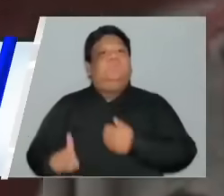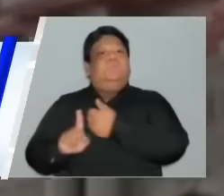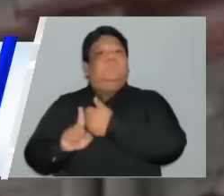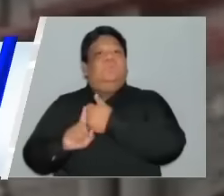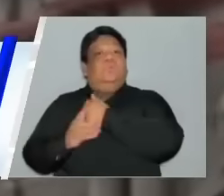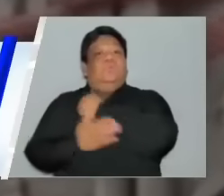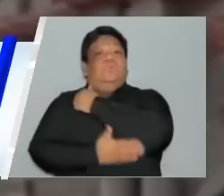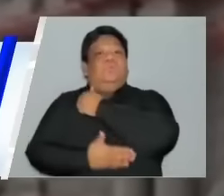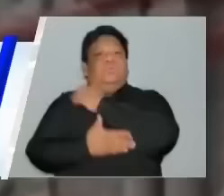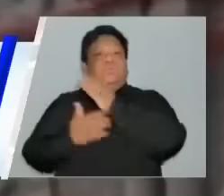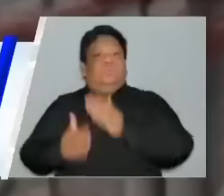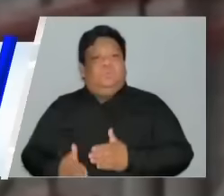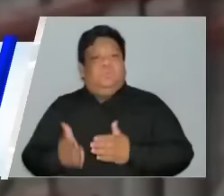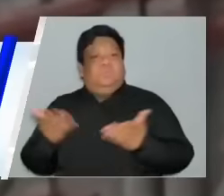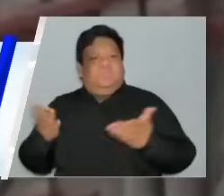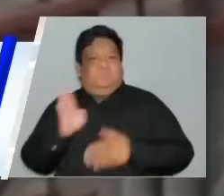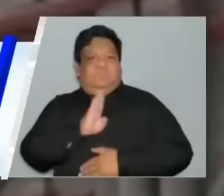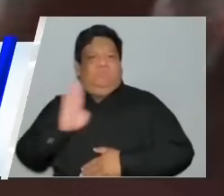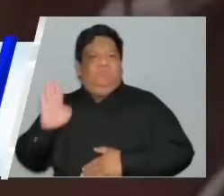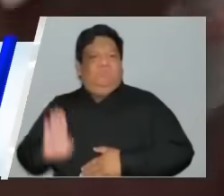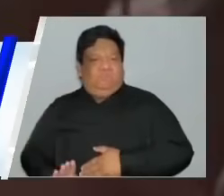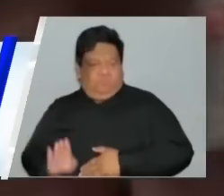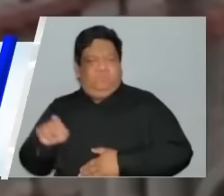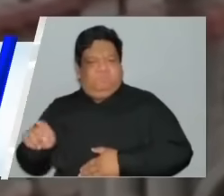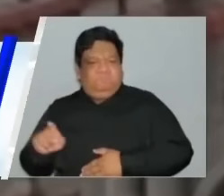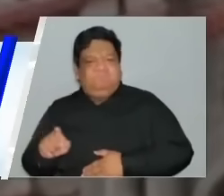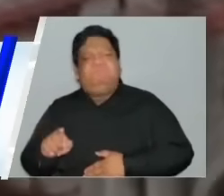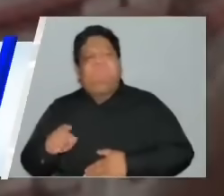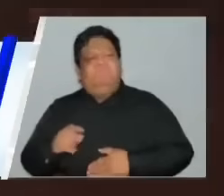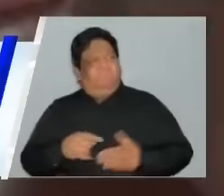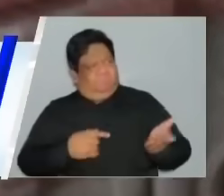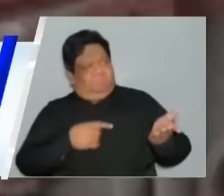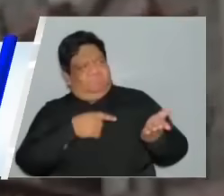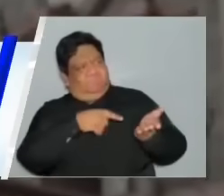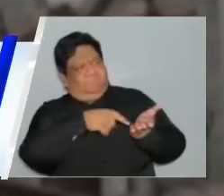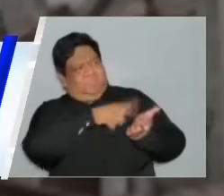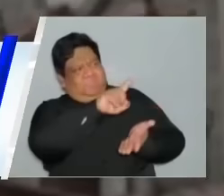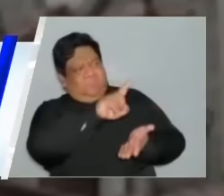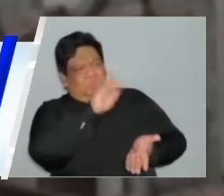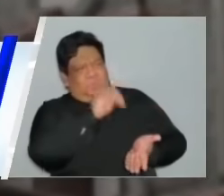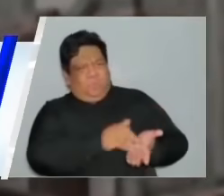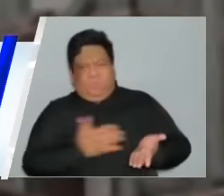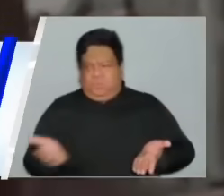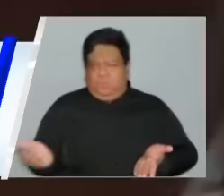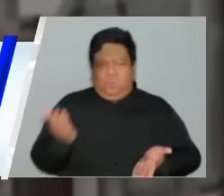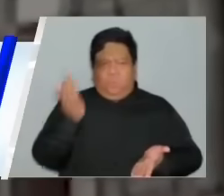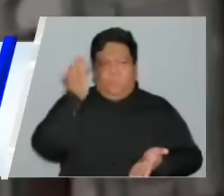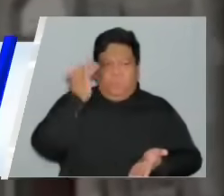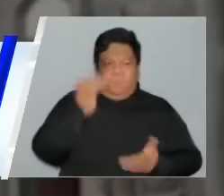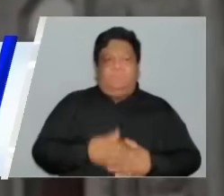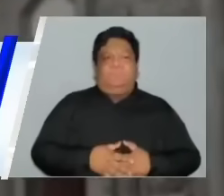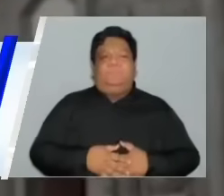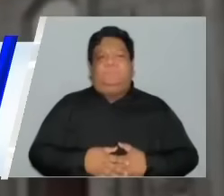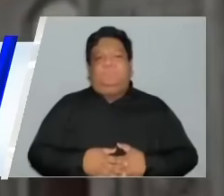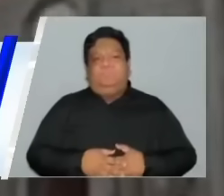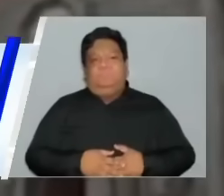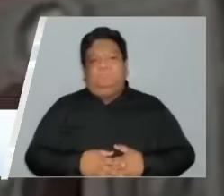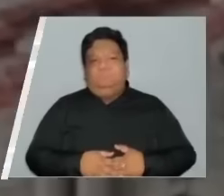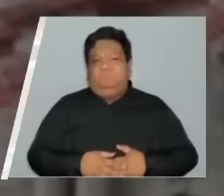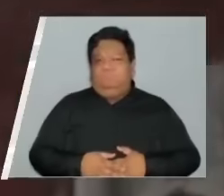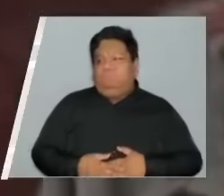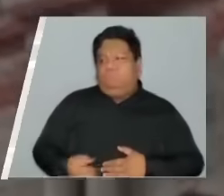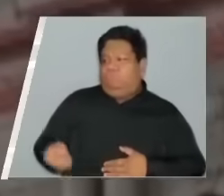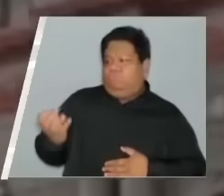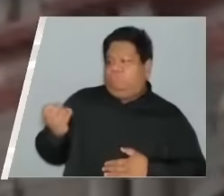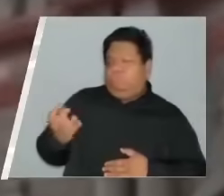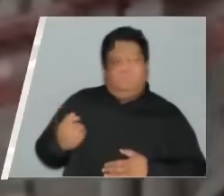video na ito ng paniningil sa kanya ng pamasahe ng isang tricycle driver sa Binondo. Thousand is too much. How much? I give you 200.